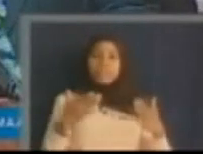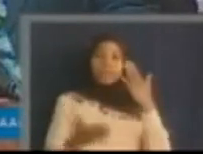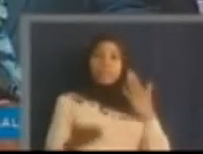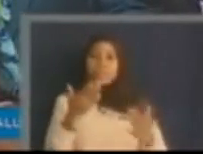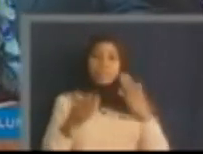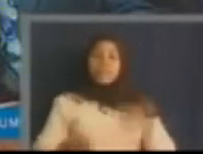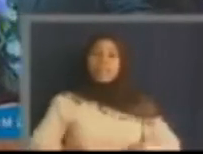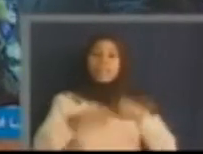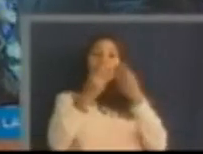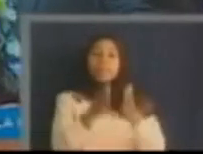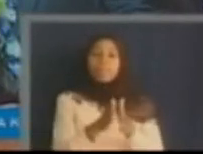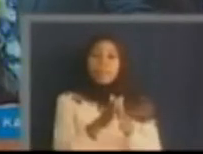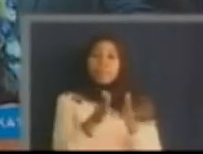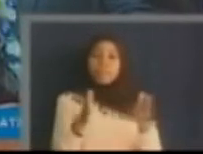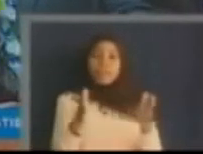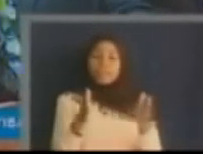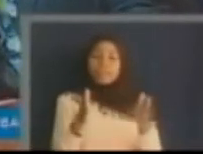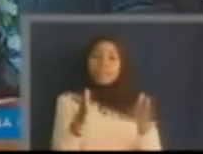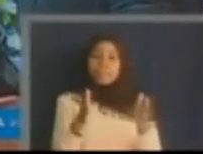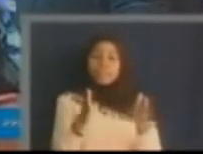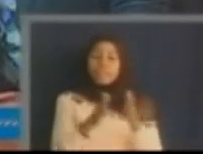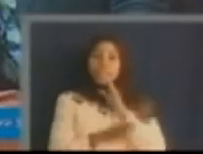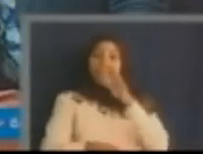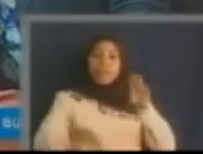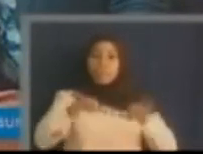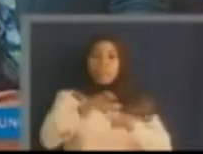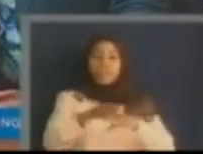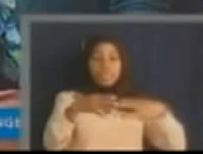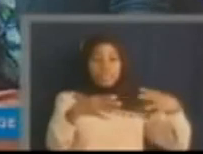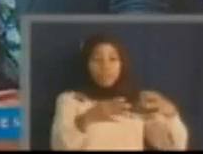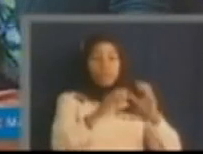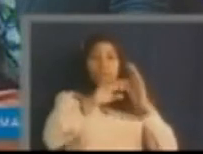nafasi mwenyekiti wa kamati ya kanuni